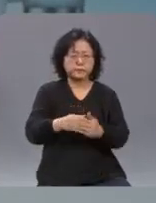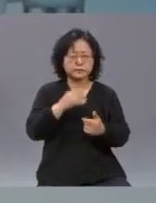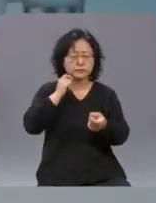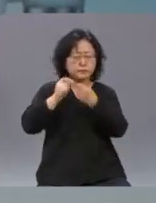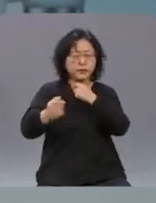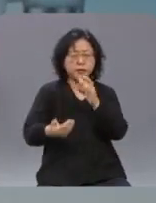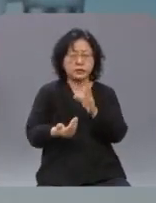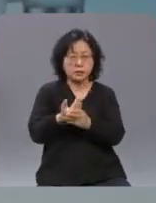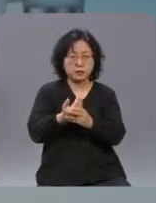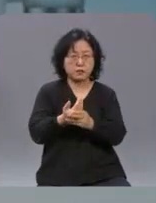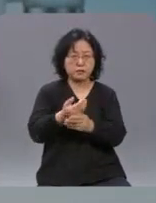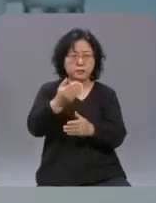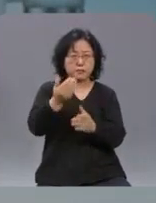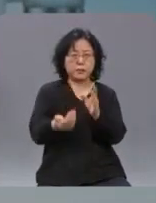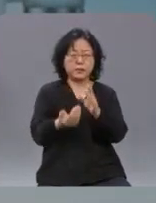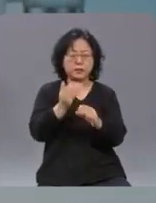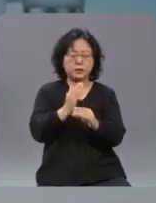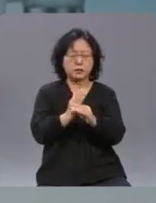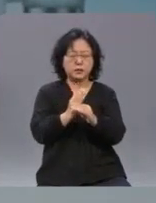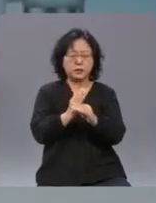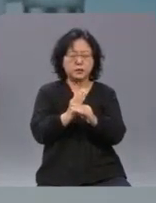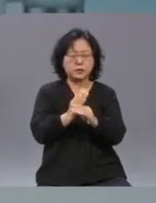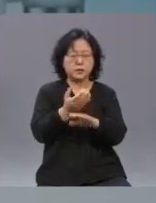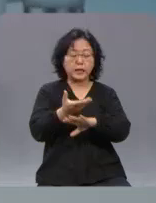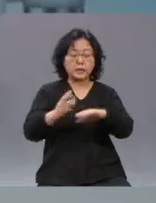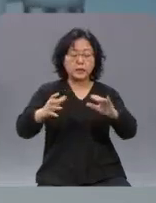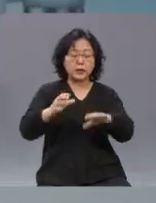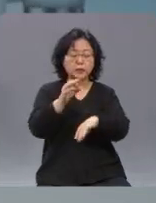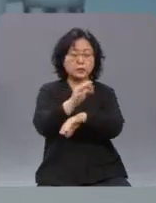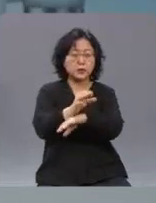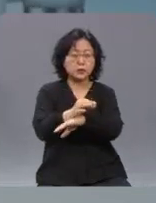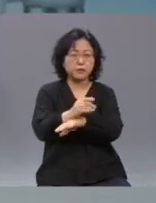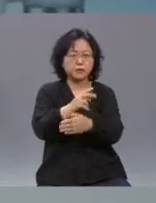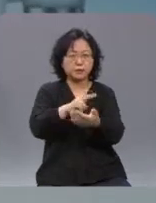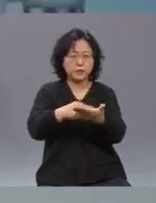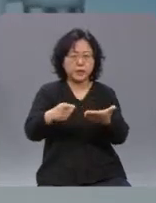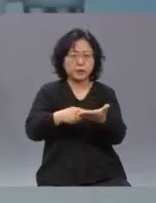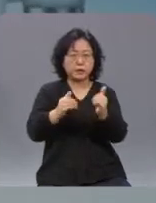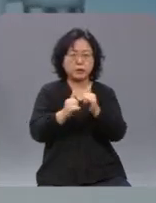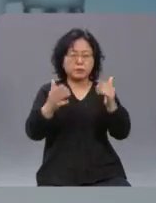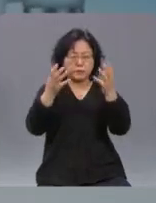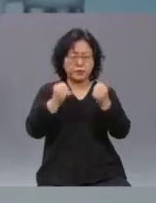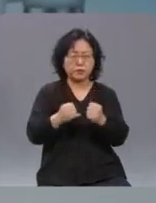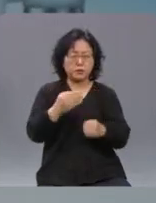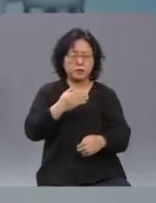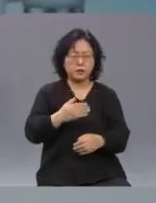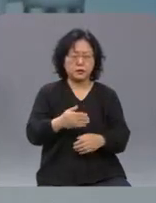사기 사건이 있다르고 있습니다 해외 구매 피해자도 적지 않은 것으로 알려졌습니다